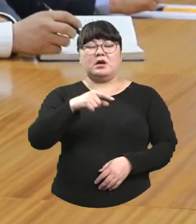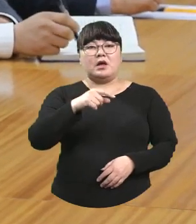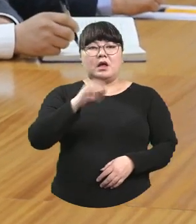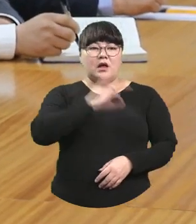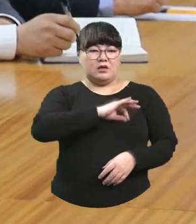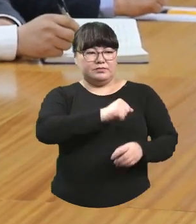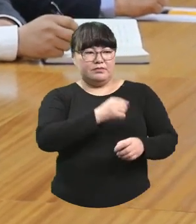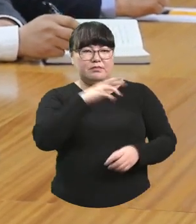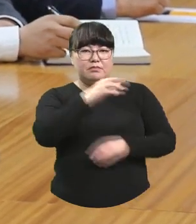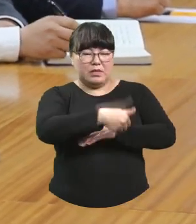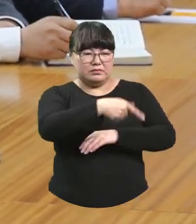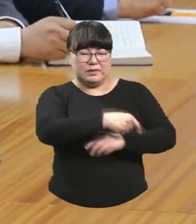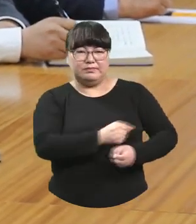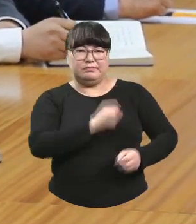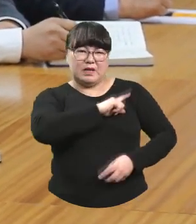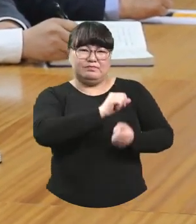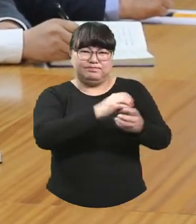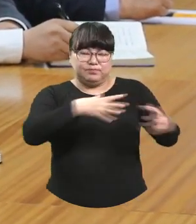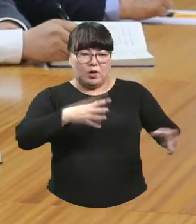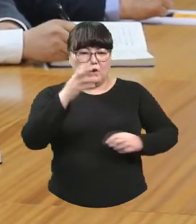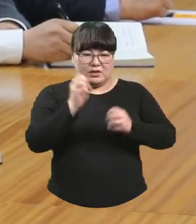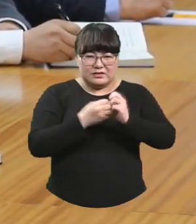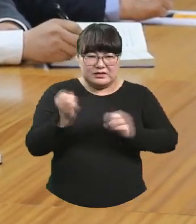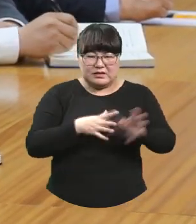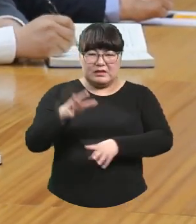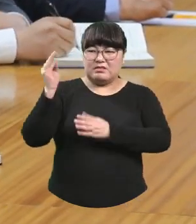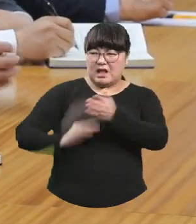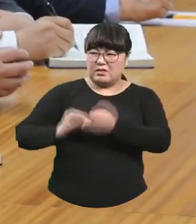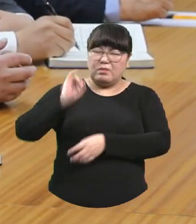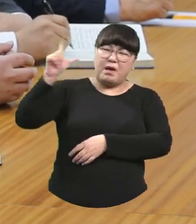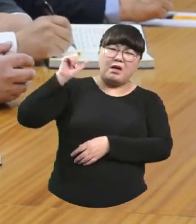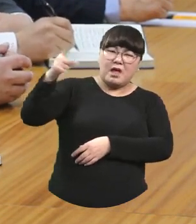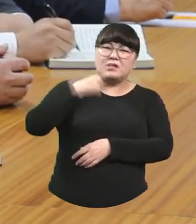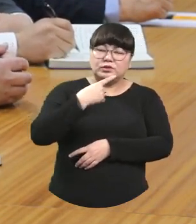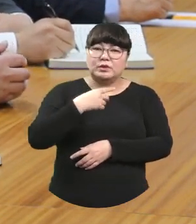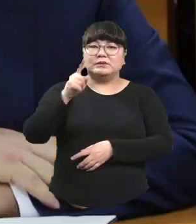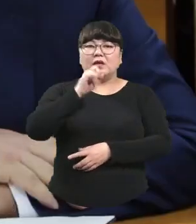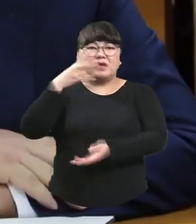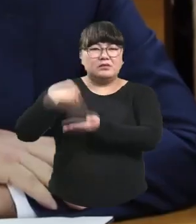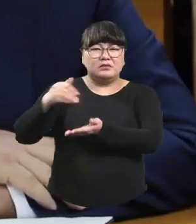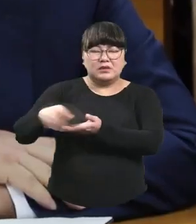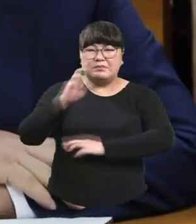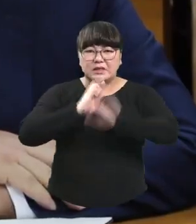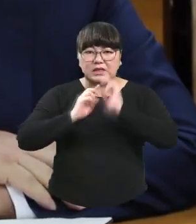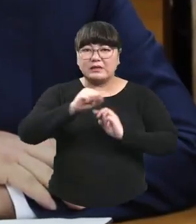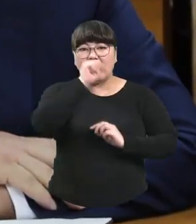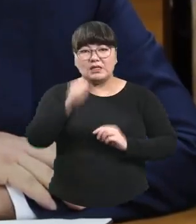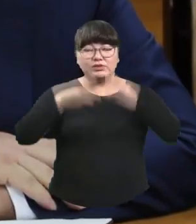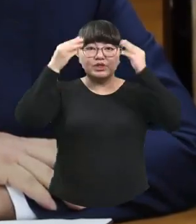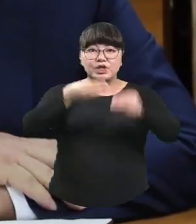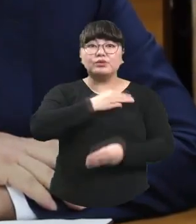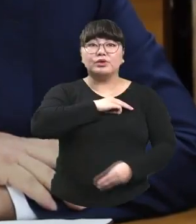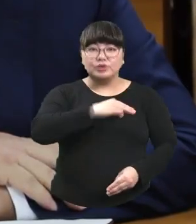ашигт малтамлыг баяжуулах, боловсруулах шатанд үүсэж байгаа татварын ачаалал, зах зээлд худалдаалахад тулгарч байгаа